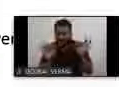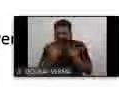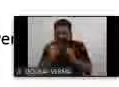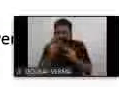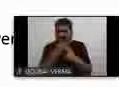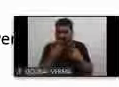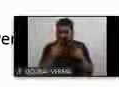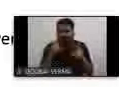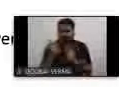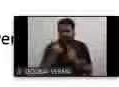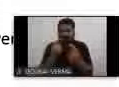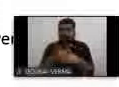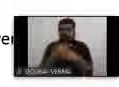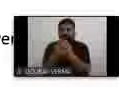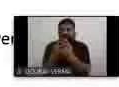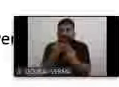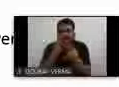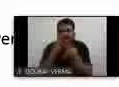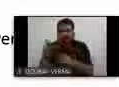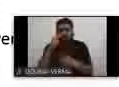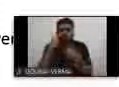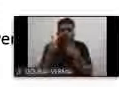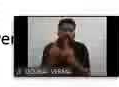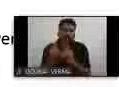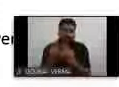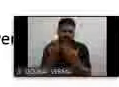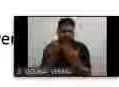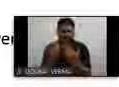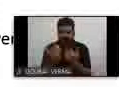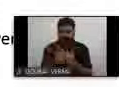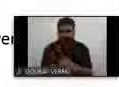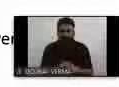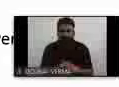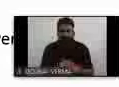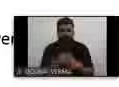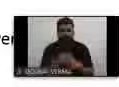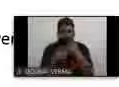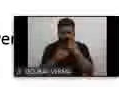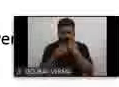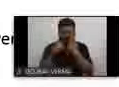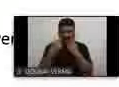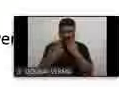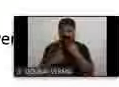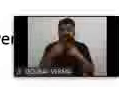यूज करके आपको असेसमेंट करना पड़ेगा. फिर अलाउ फॉर अ वेराइटी ऑफ